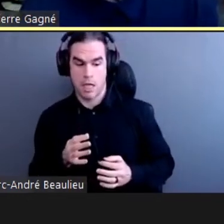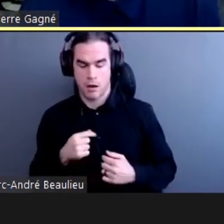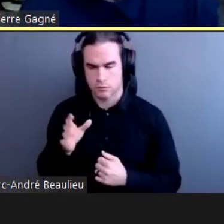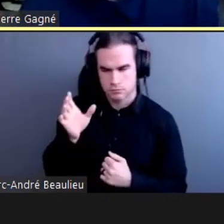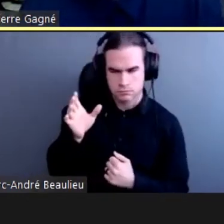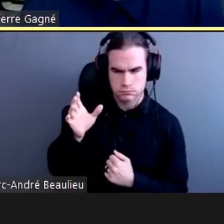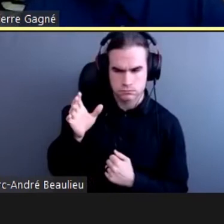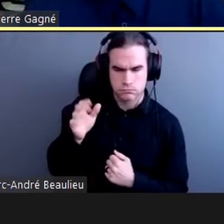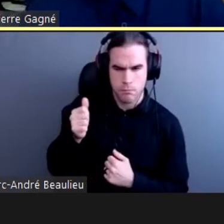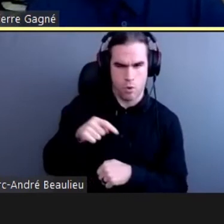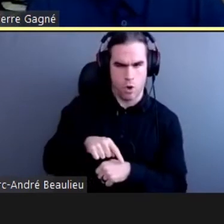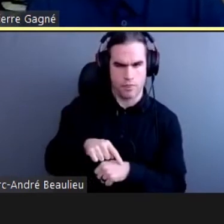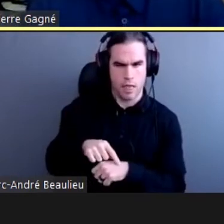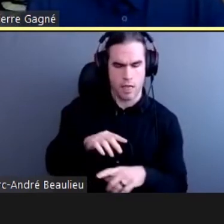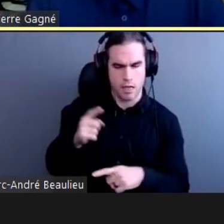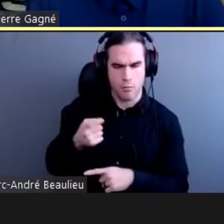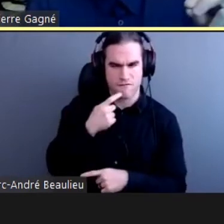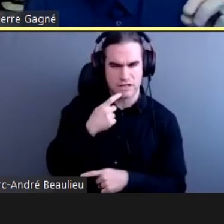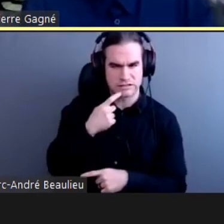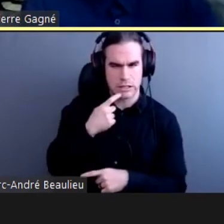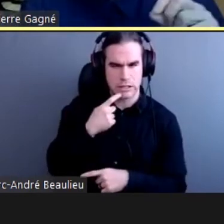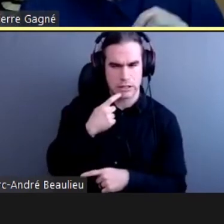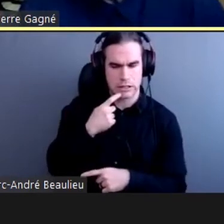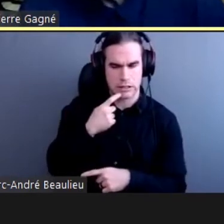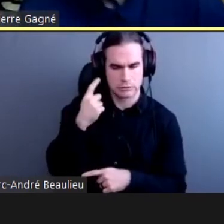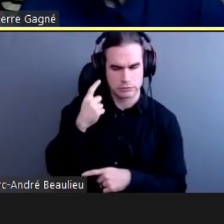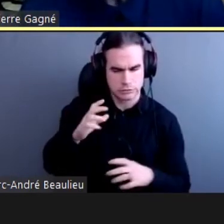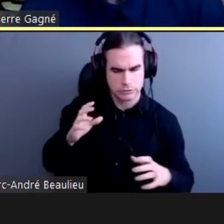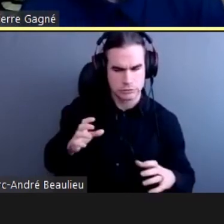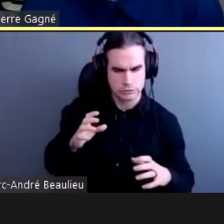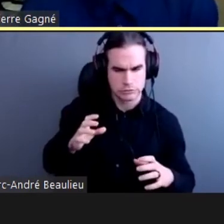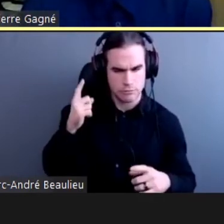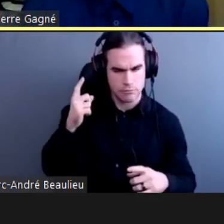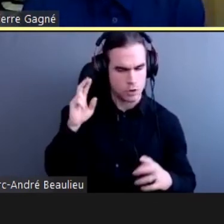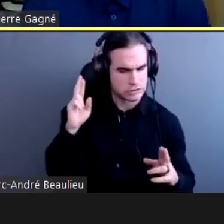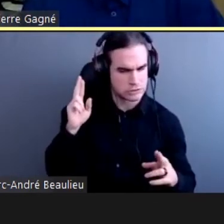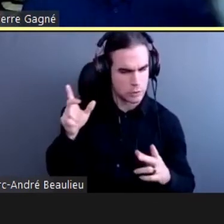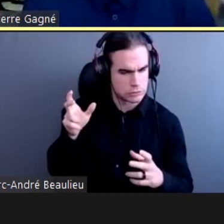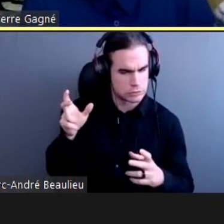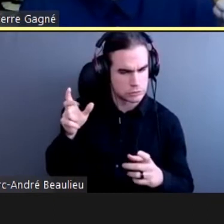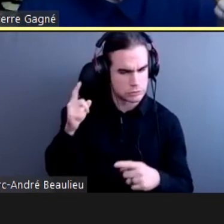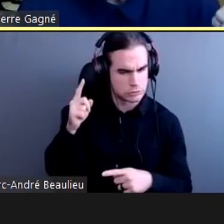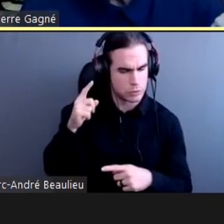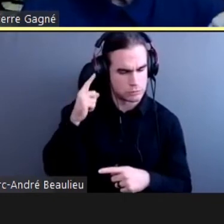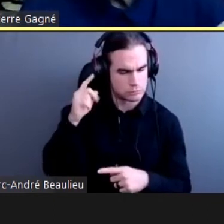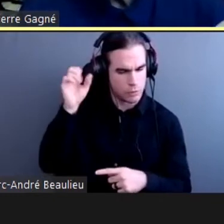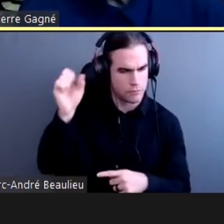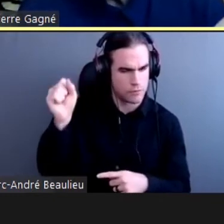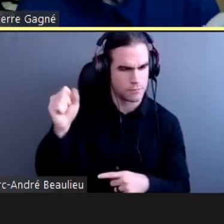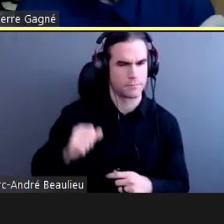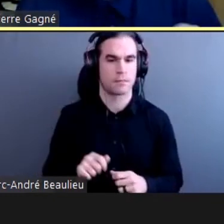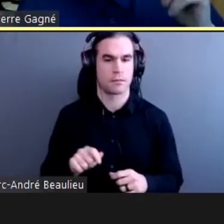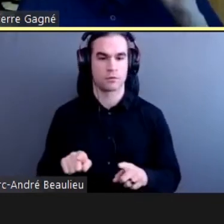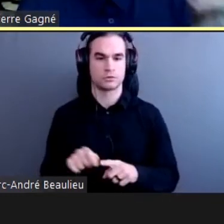de faire de la suppléance cognitive et de remplacer ces sons-là qu'on n'entend pas. L'autre chose qu'on va faire quand on parle